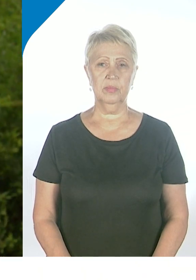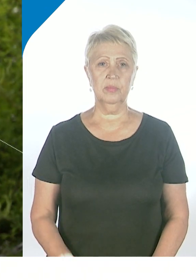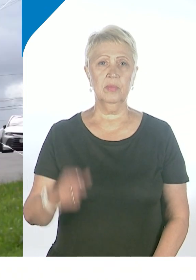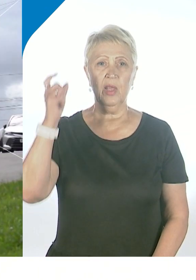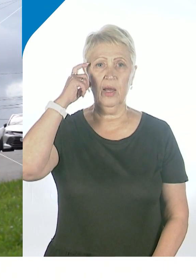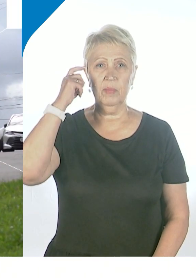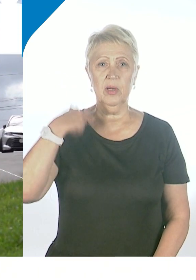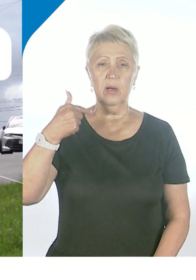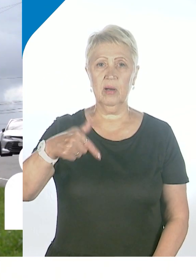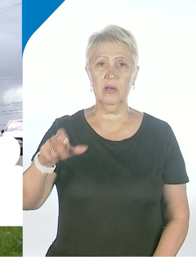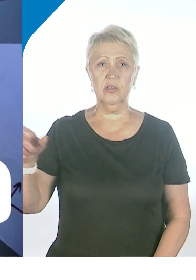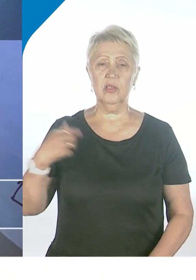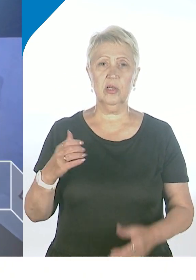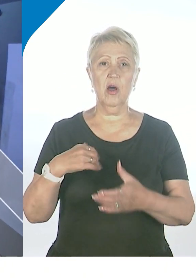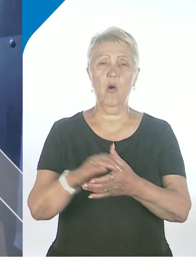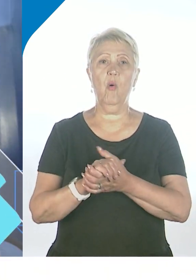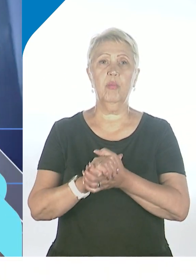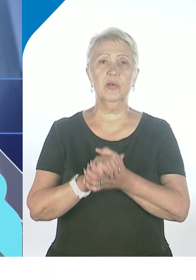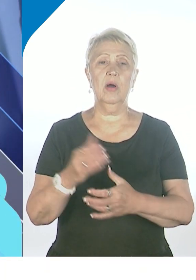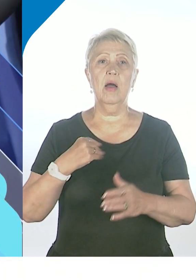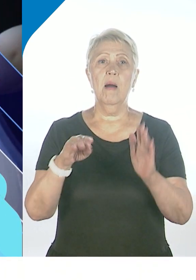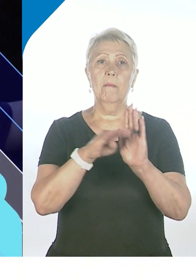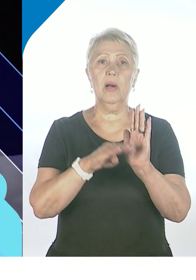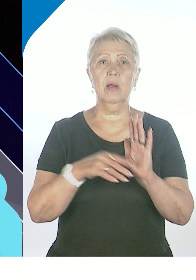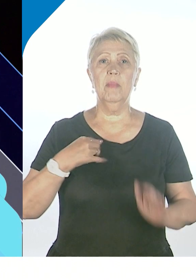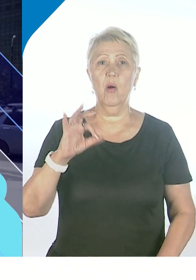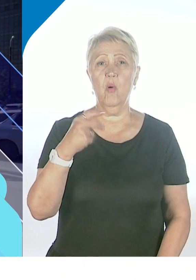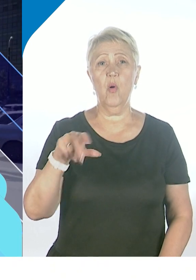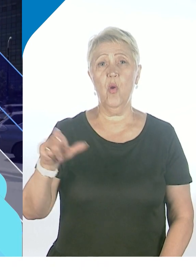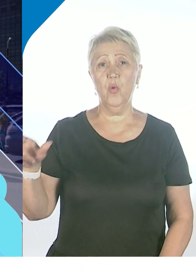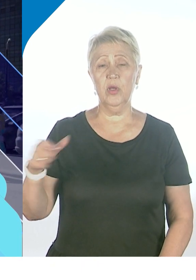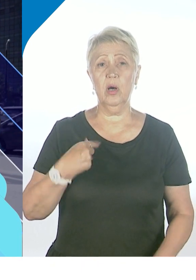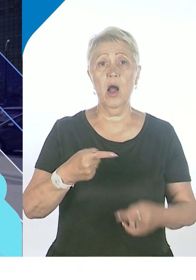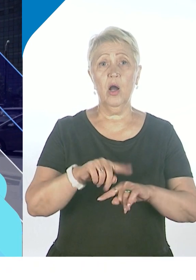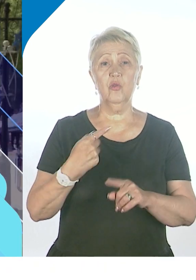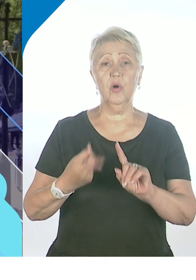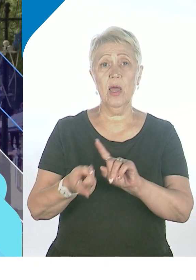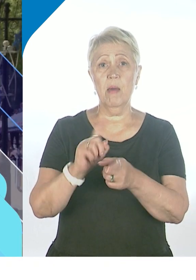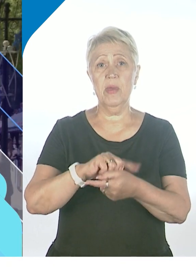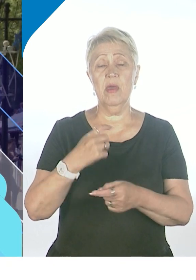Хабаровск. Гражданское общество. Программа о людях, которые меняют мир.